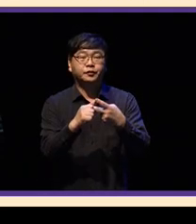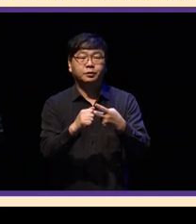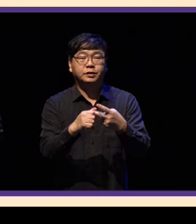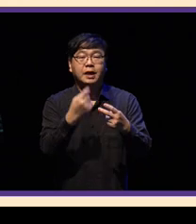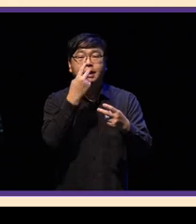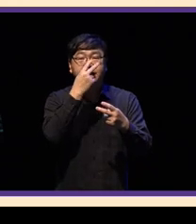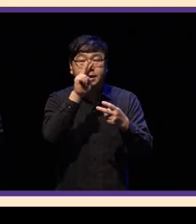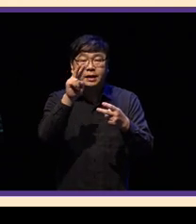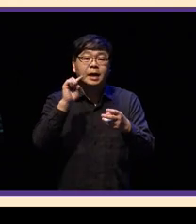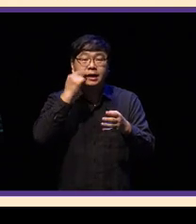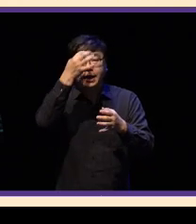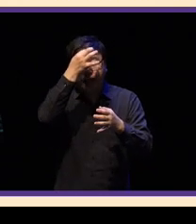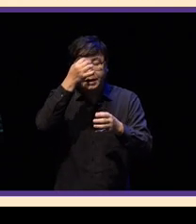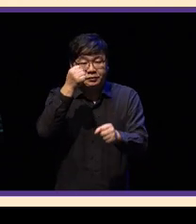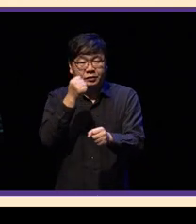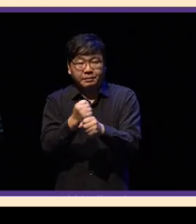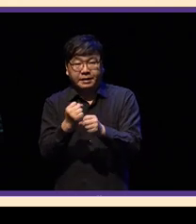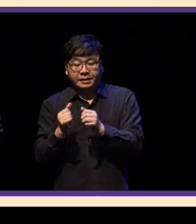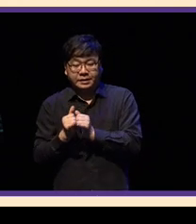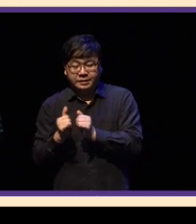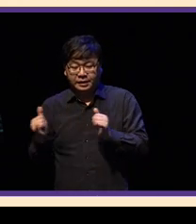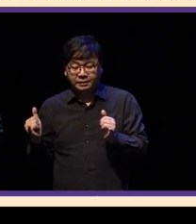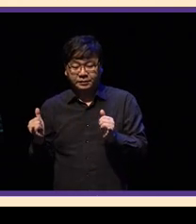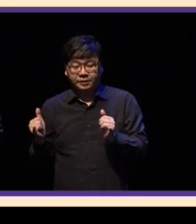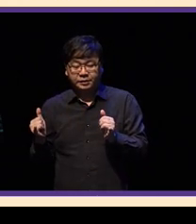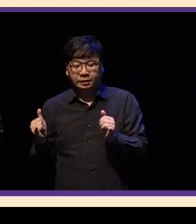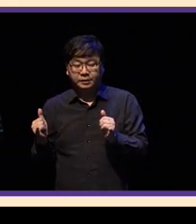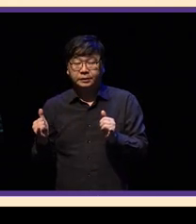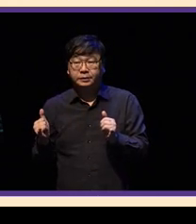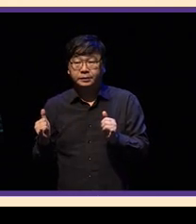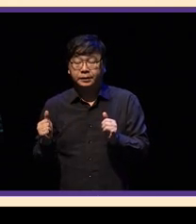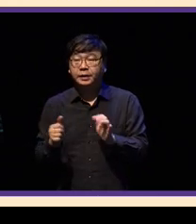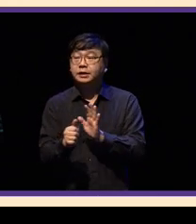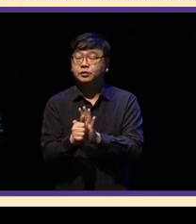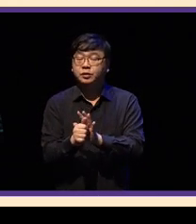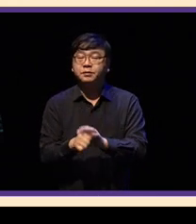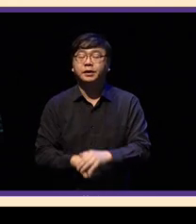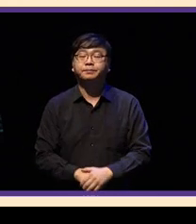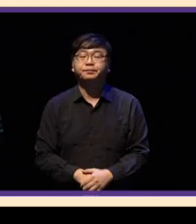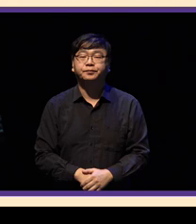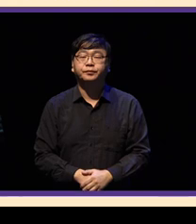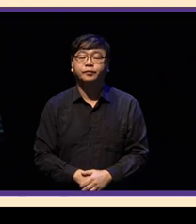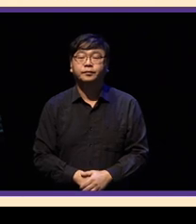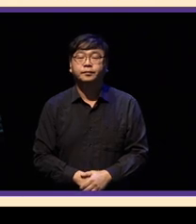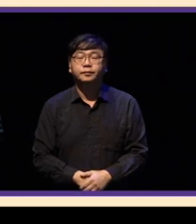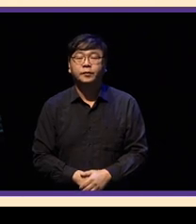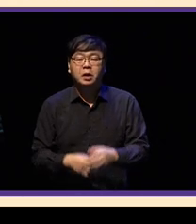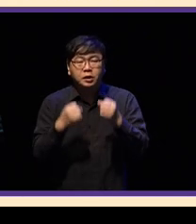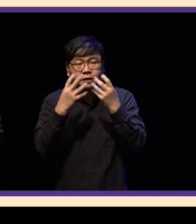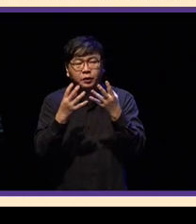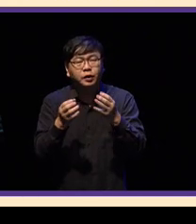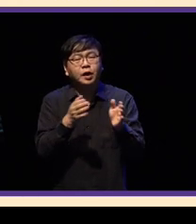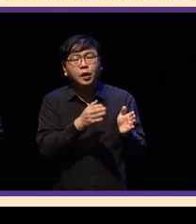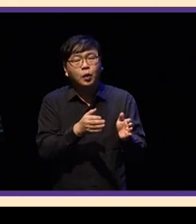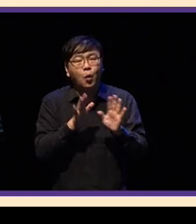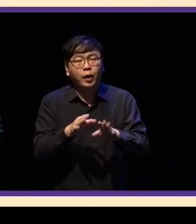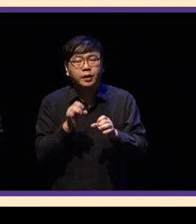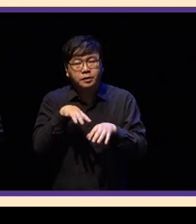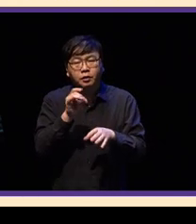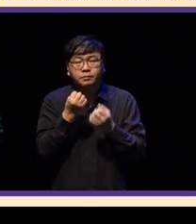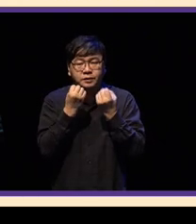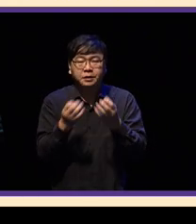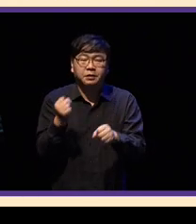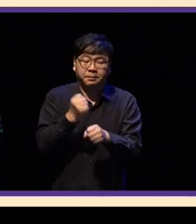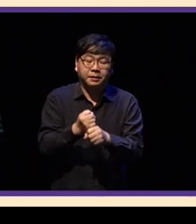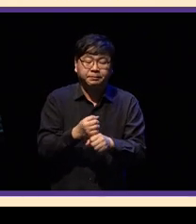창작 주체입니다. 이 사업 뭐 모든 장르 저희 장르에서 새롭게 만들었고요. 저도 여기서 오래